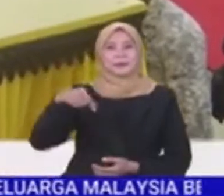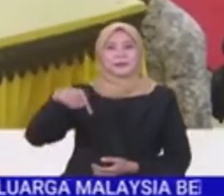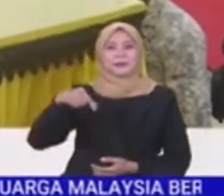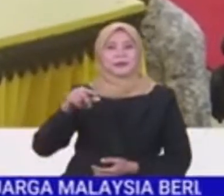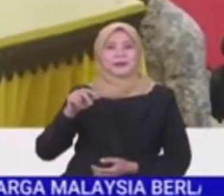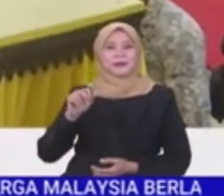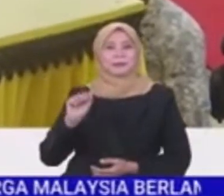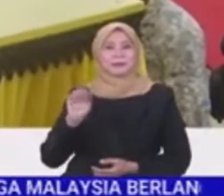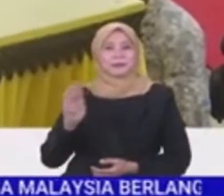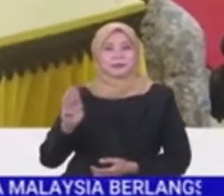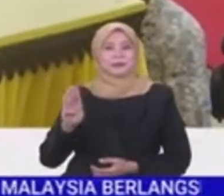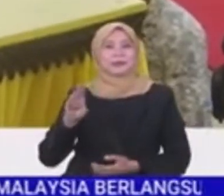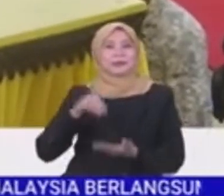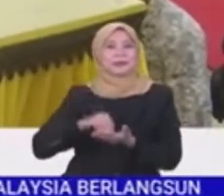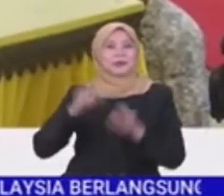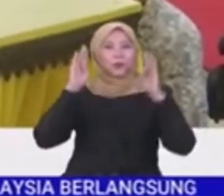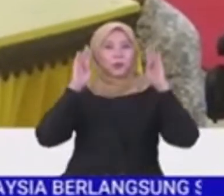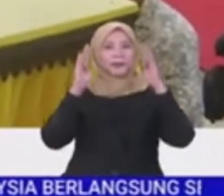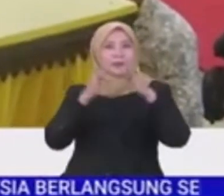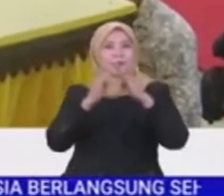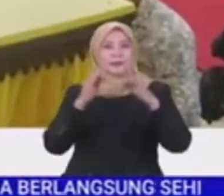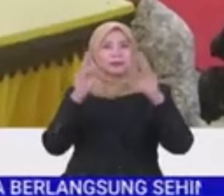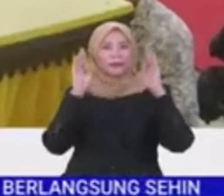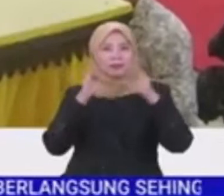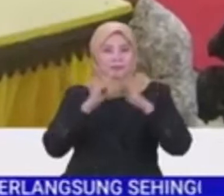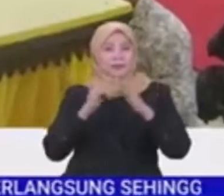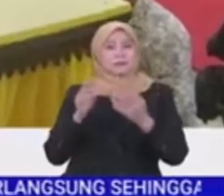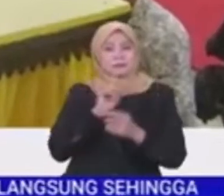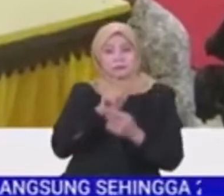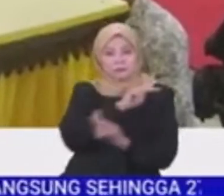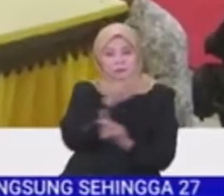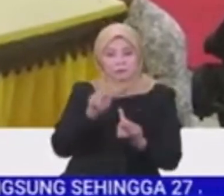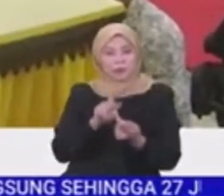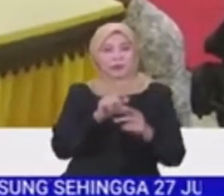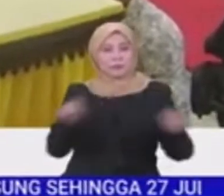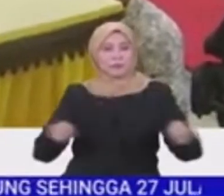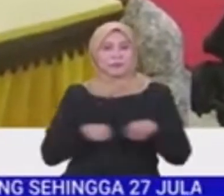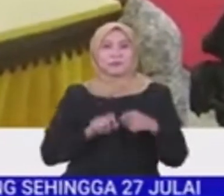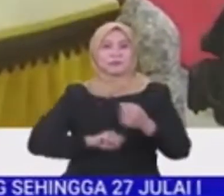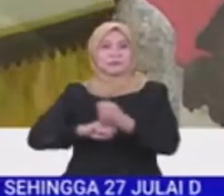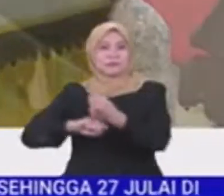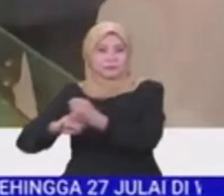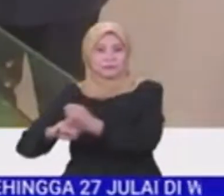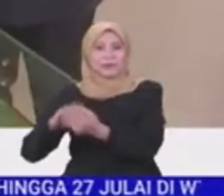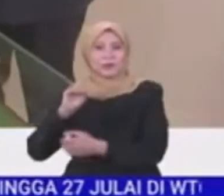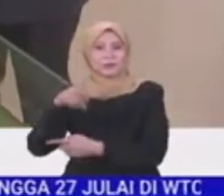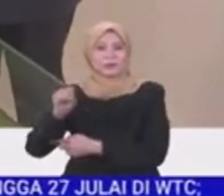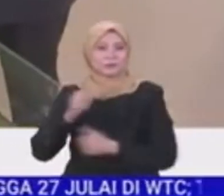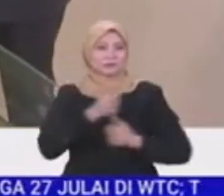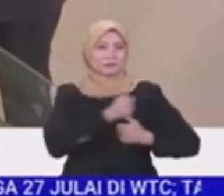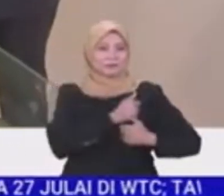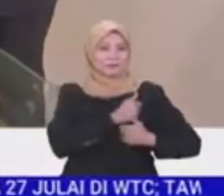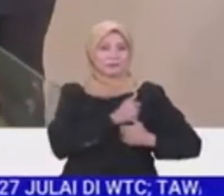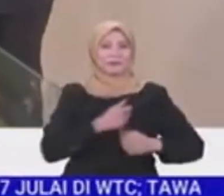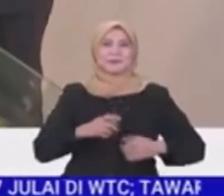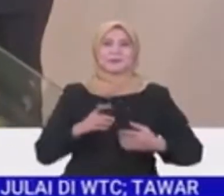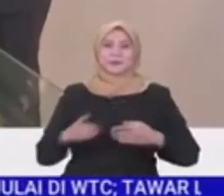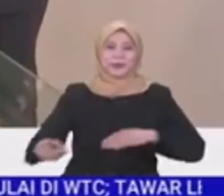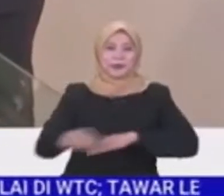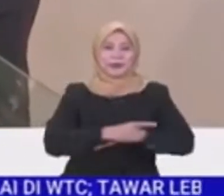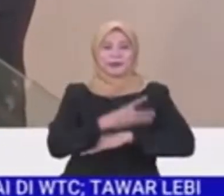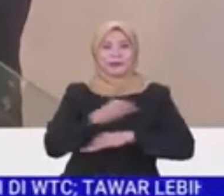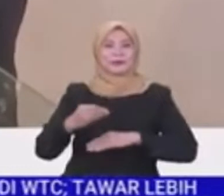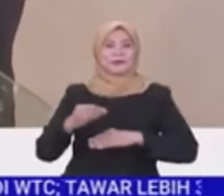Kuantan kedudukannya bersesuaian dan diyakini dapat menyokong pengoperasian tentera darat tentera laut dan